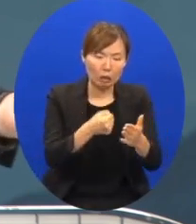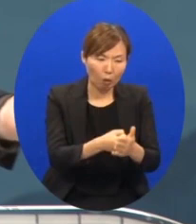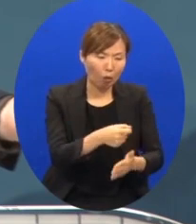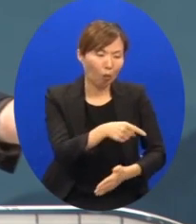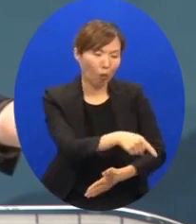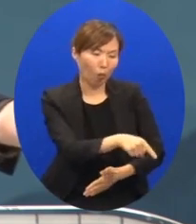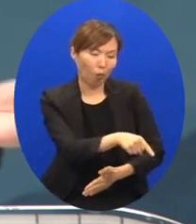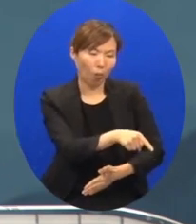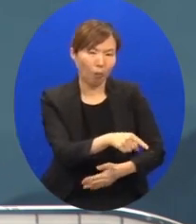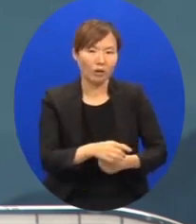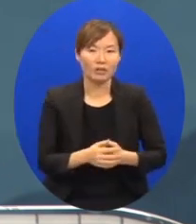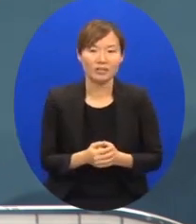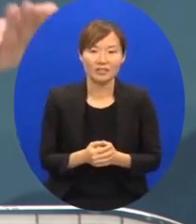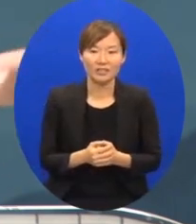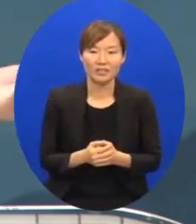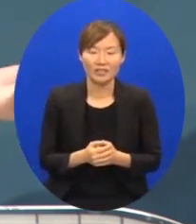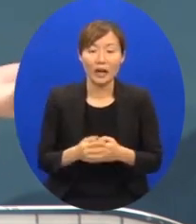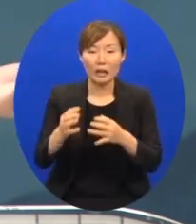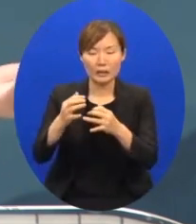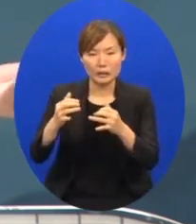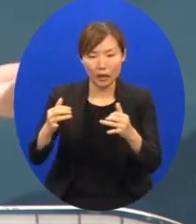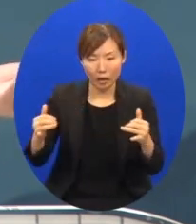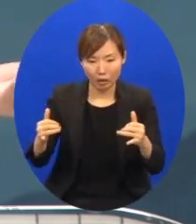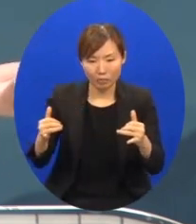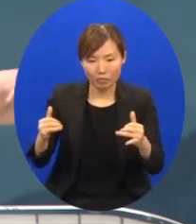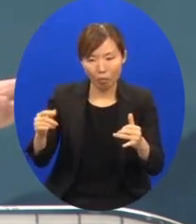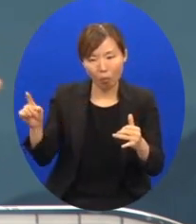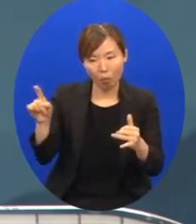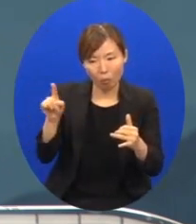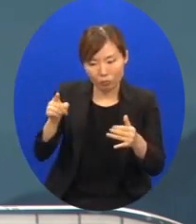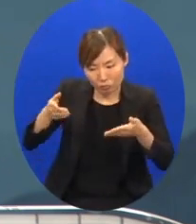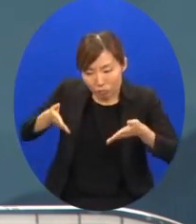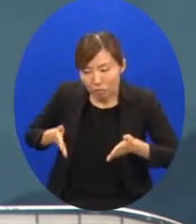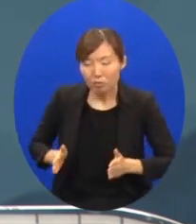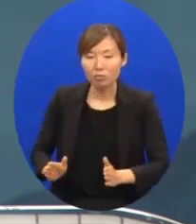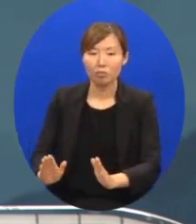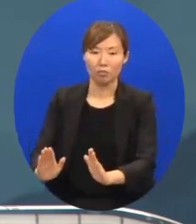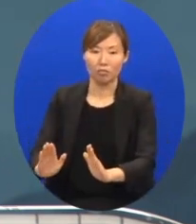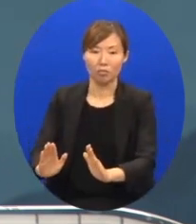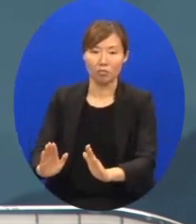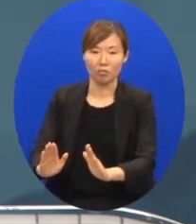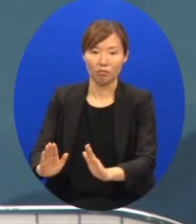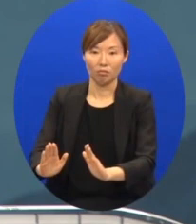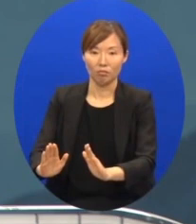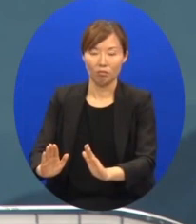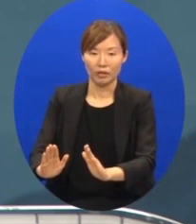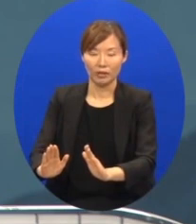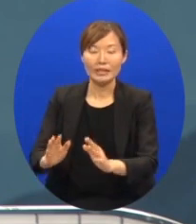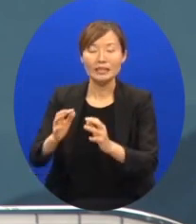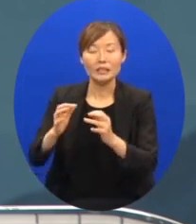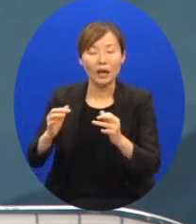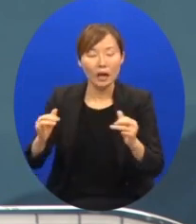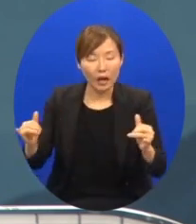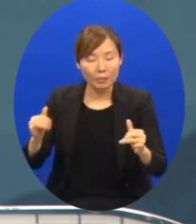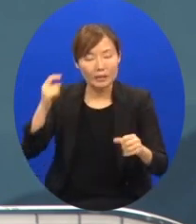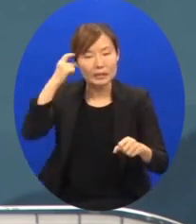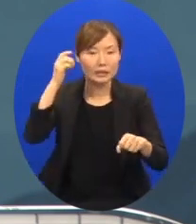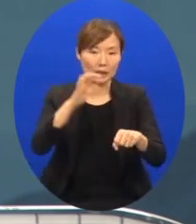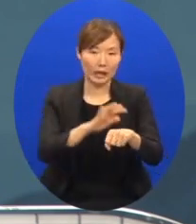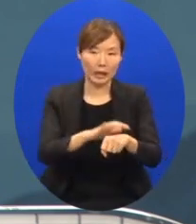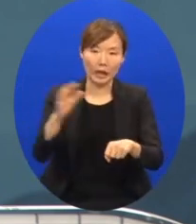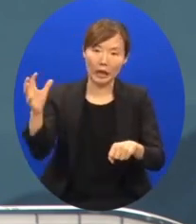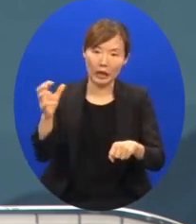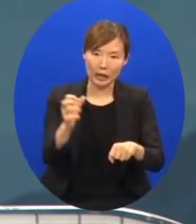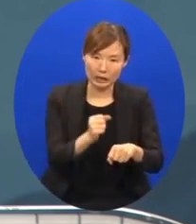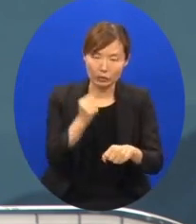는 것도 믿지 못 하겠고 그런 사람을 도대체 어디서 났을까 사람의 지혜로는 하나님의 지혜를